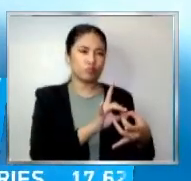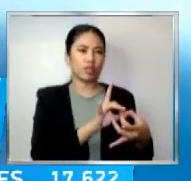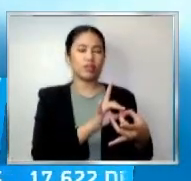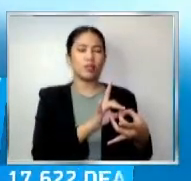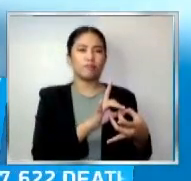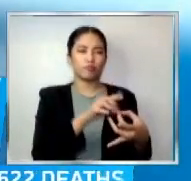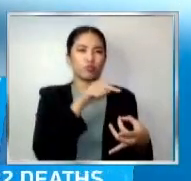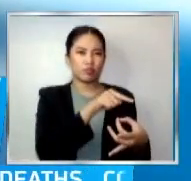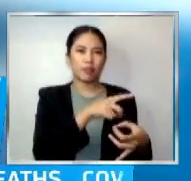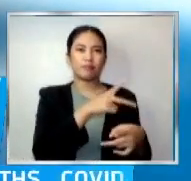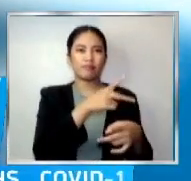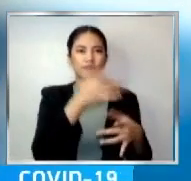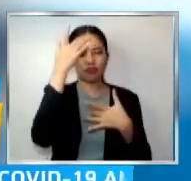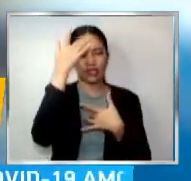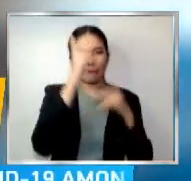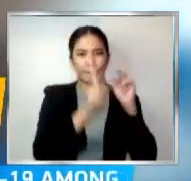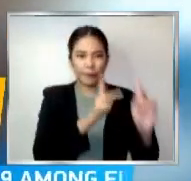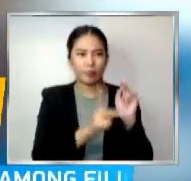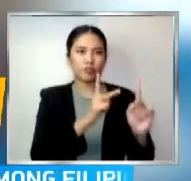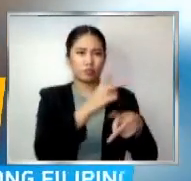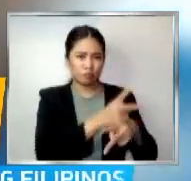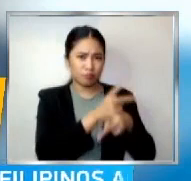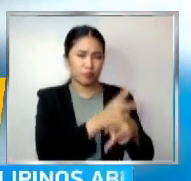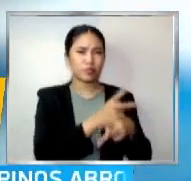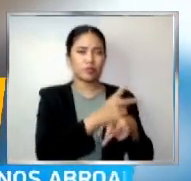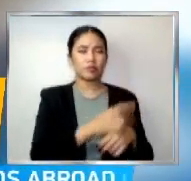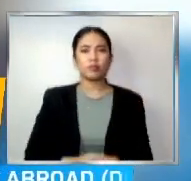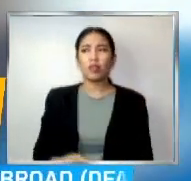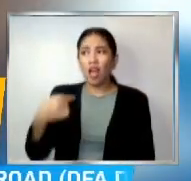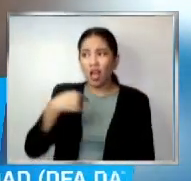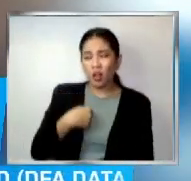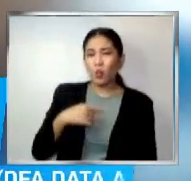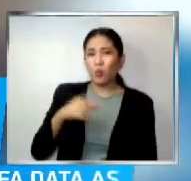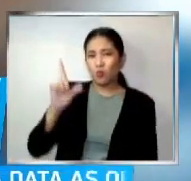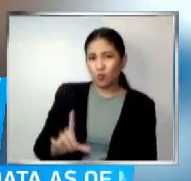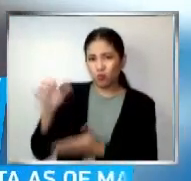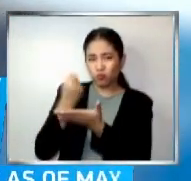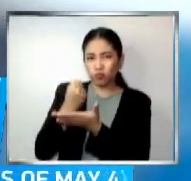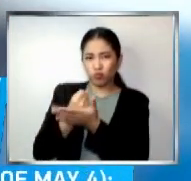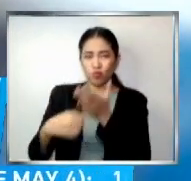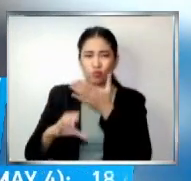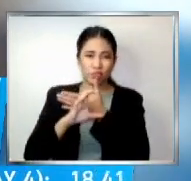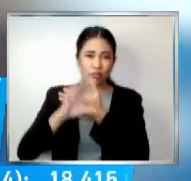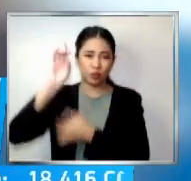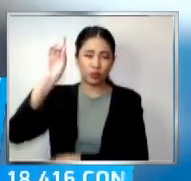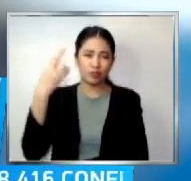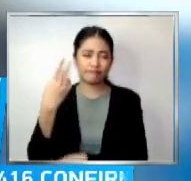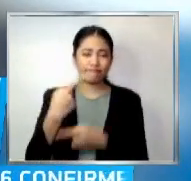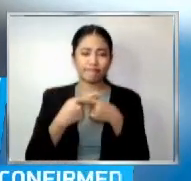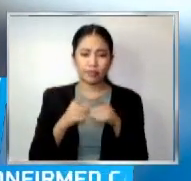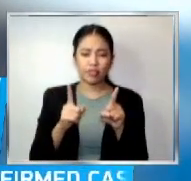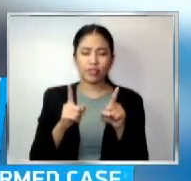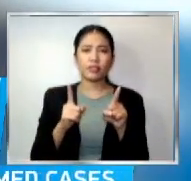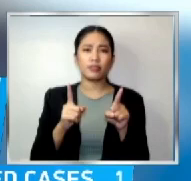rin naman sila sa auto kasi contractual lang din ako sa DOH, ma'am. Pero, yun nga, kasi pag